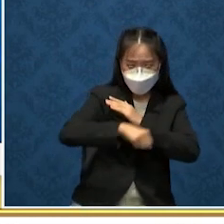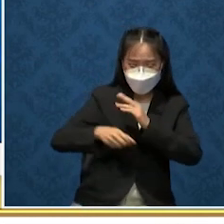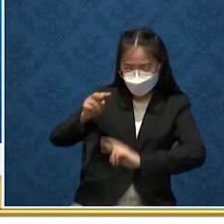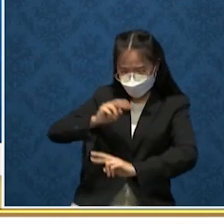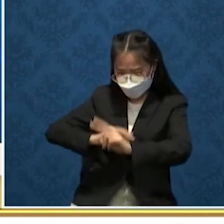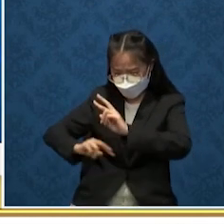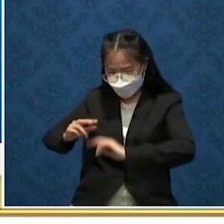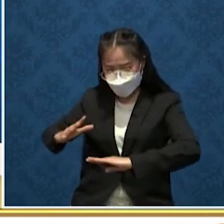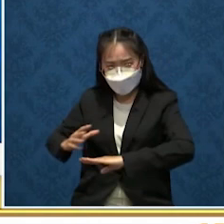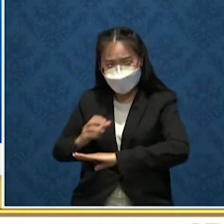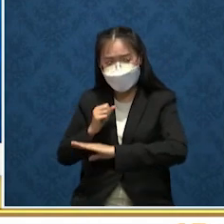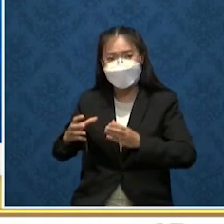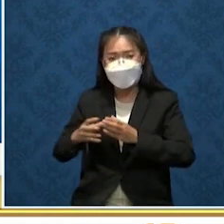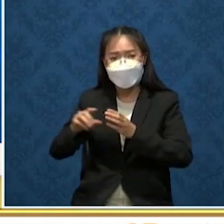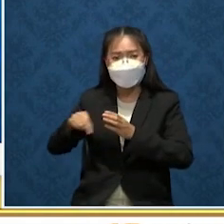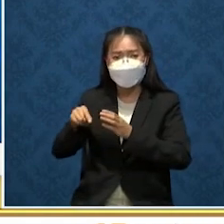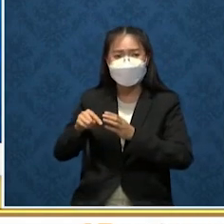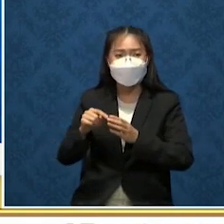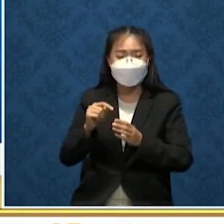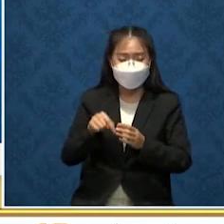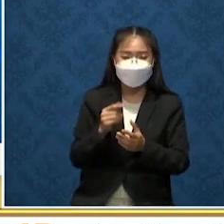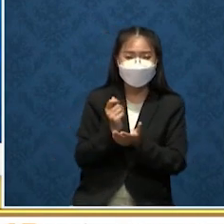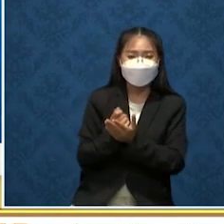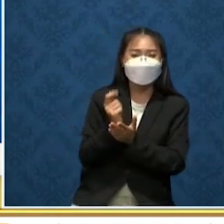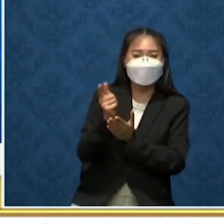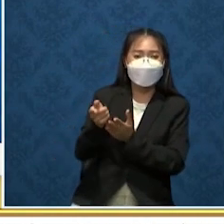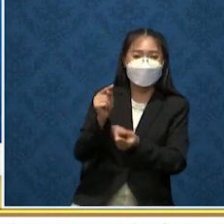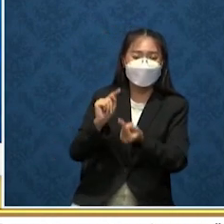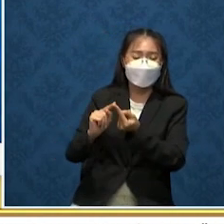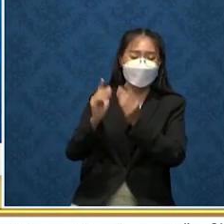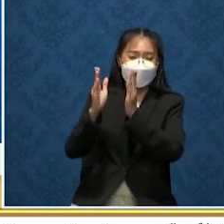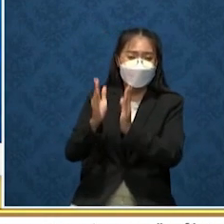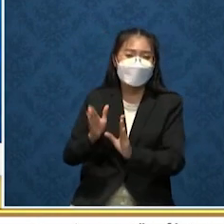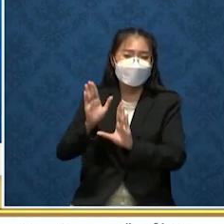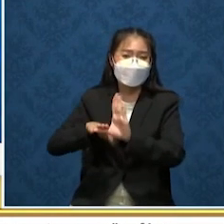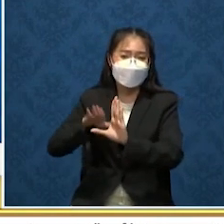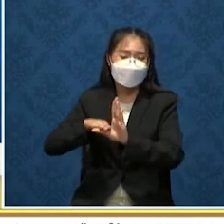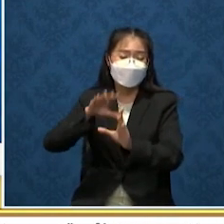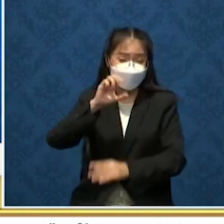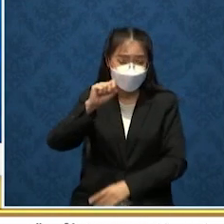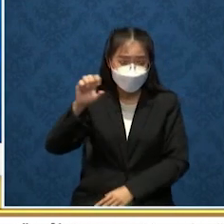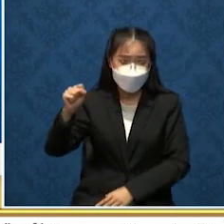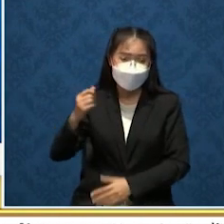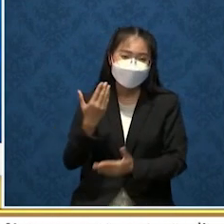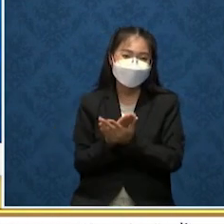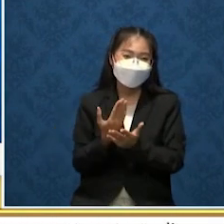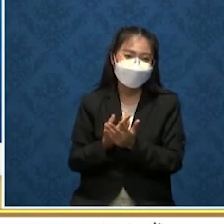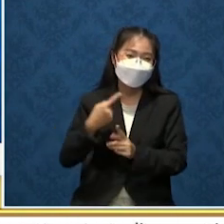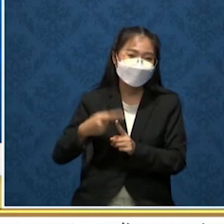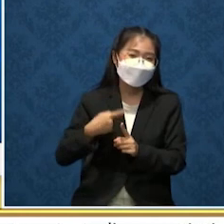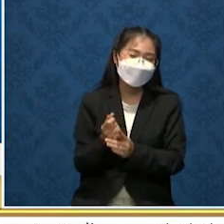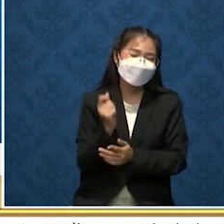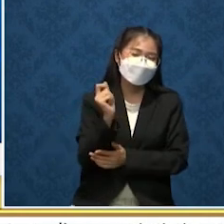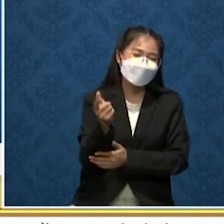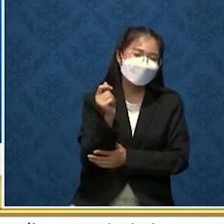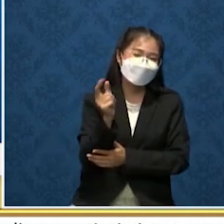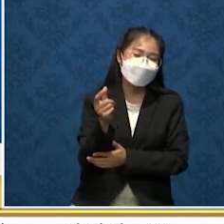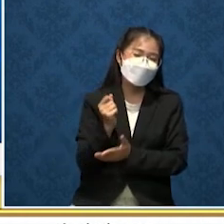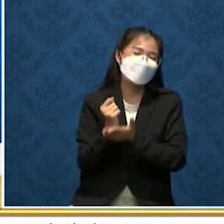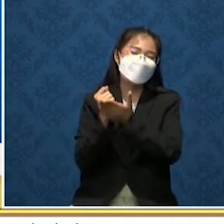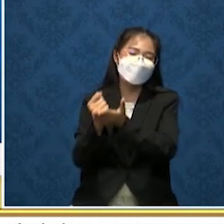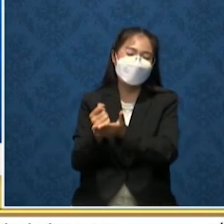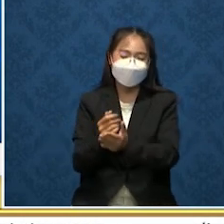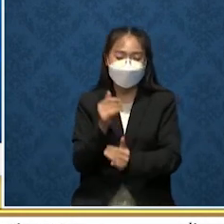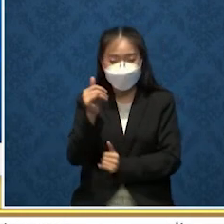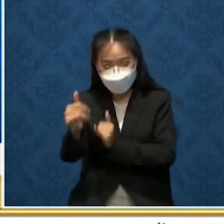อีกส่วนนึงเอาจ่ายผู้สมัครส.สเอาไว้ใช้จ่ายรายเดือนนะครับรายเดือนแล้วก็การลงพื้นที่